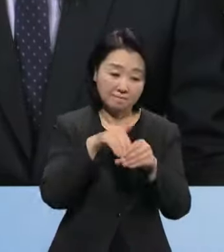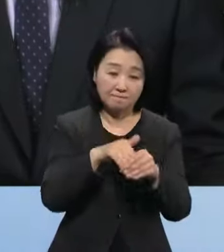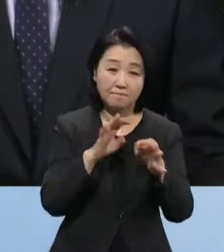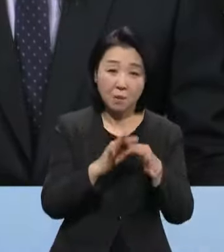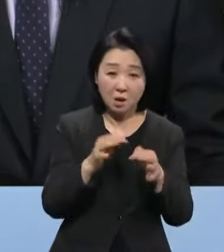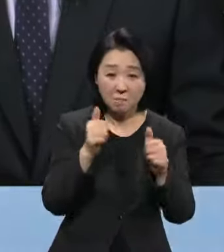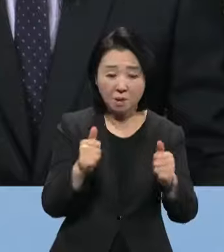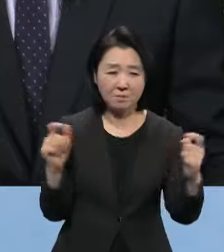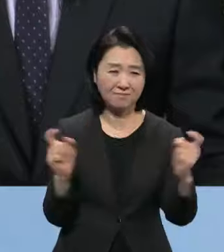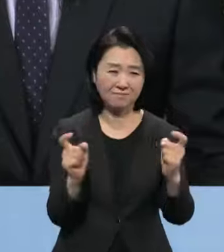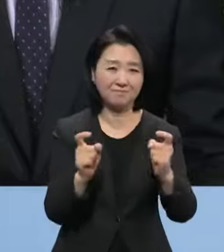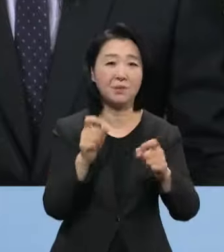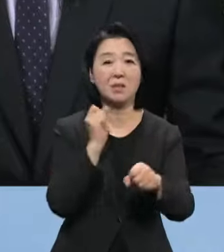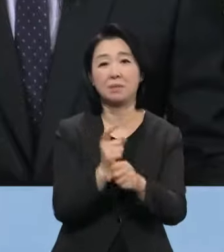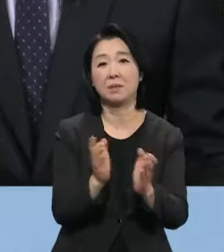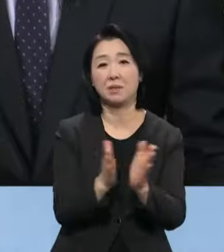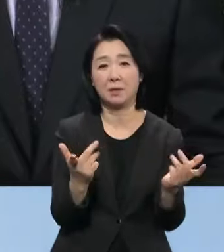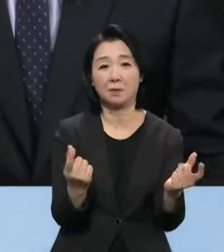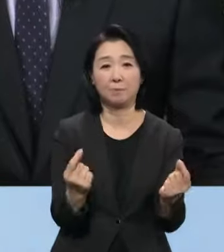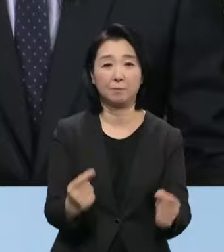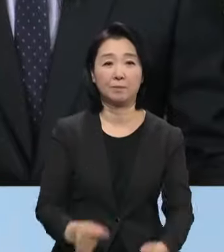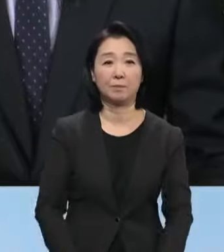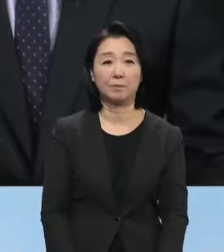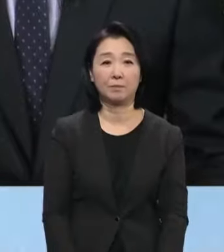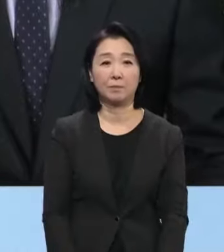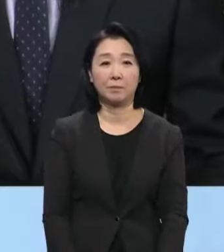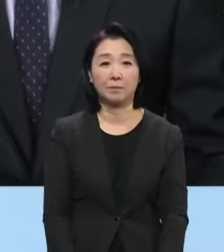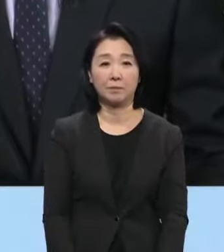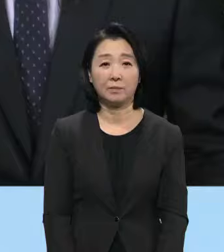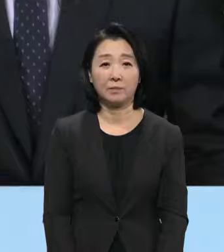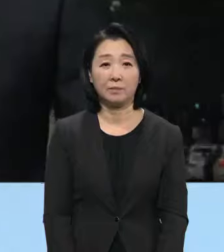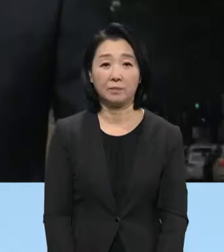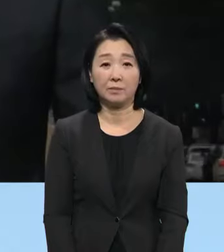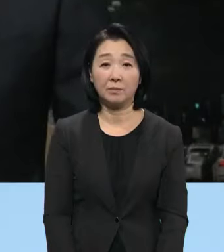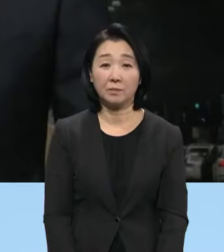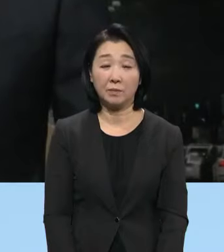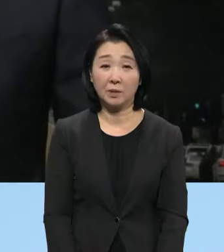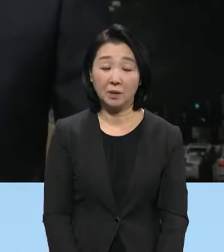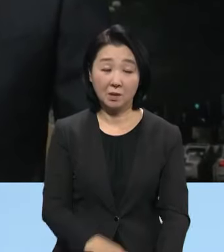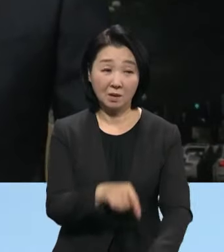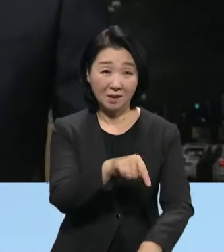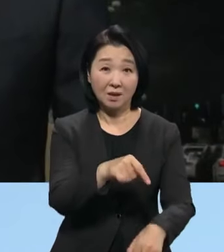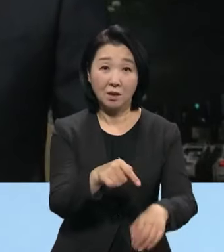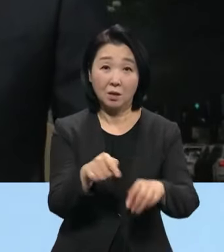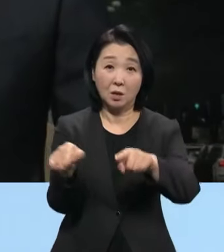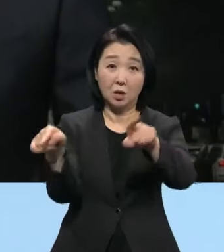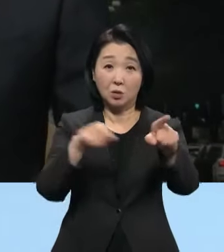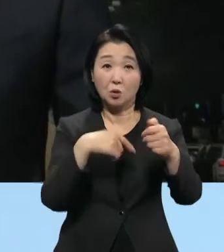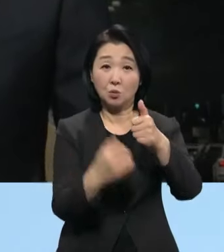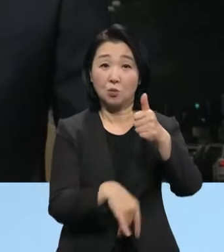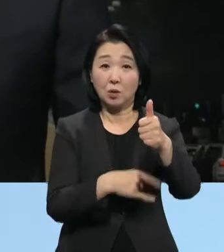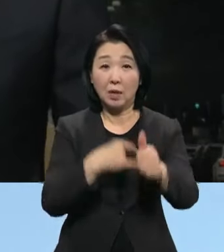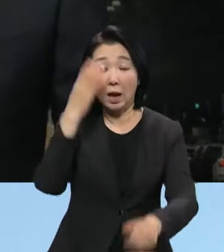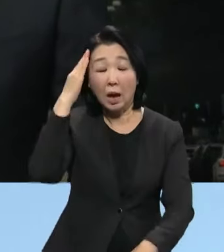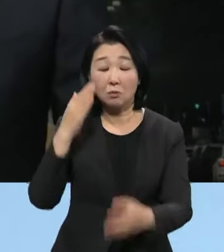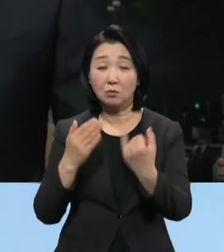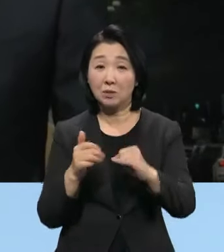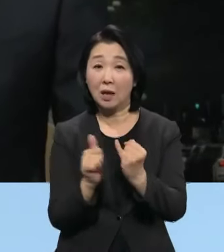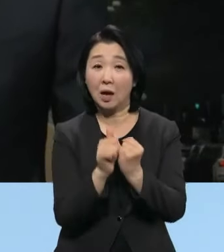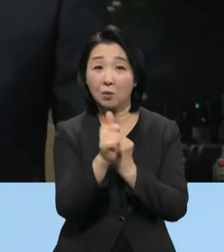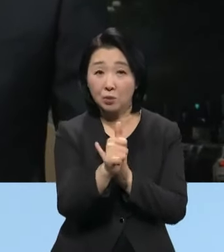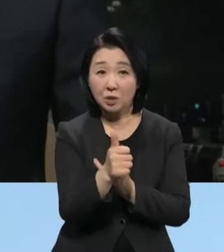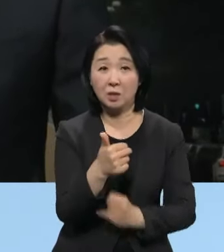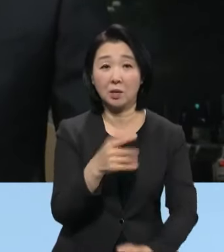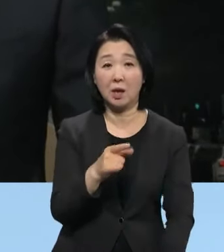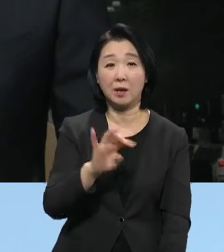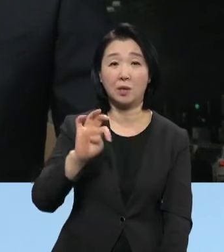법적 다툼이 이미 시작됐다고 봤습니다 공화당 전국 위원회에선 한국 사위로 알려진 레리 호건 전